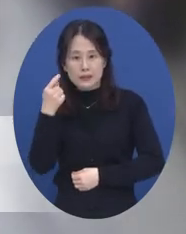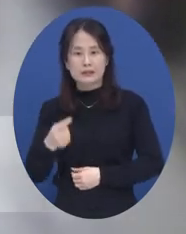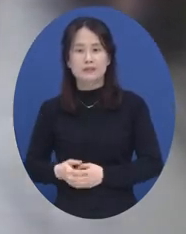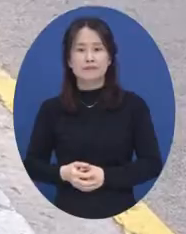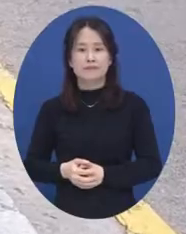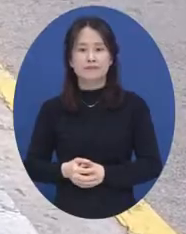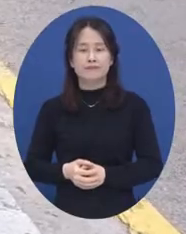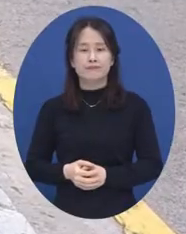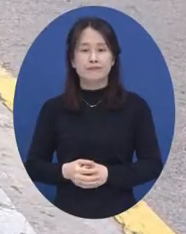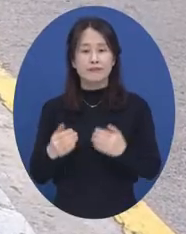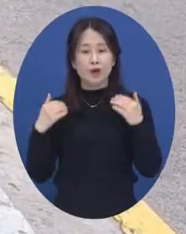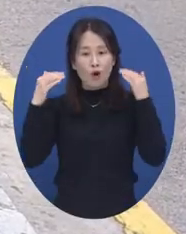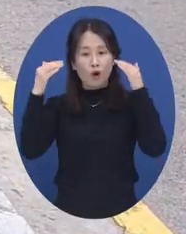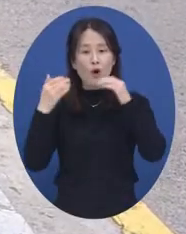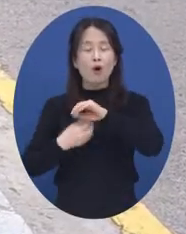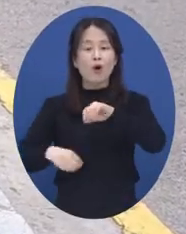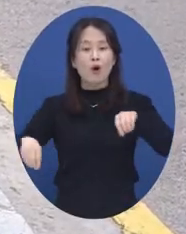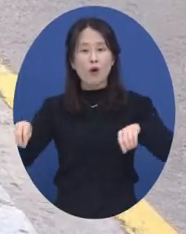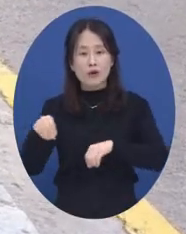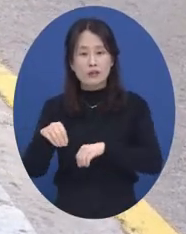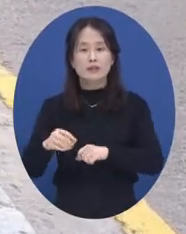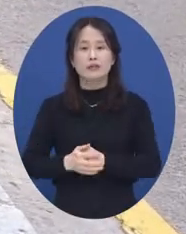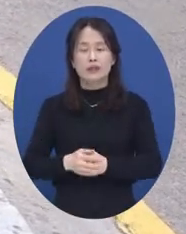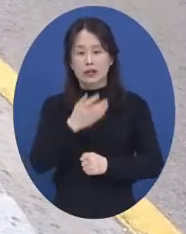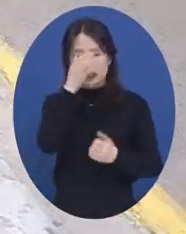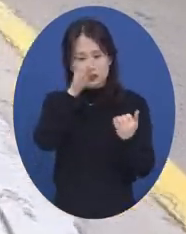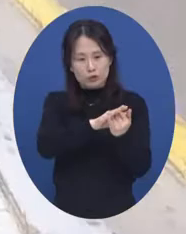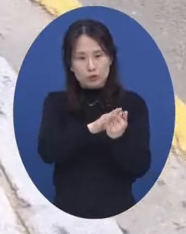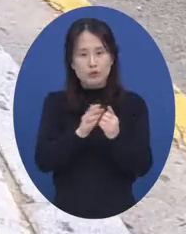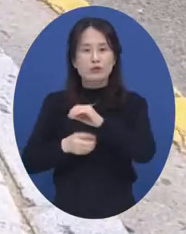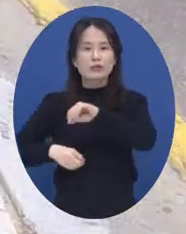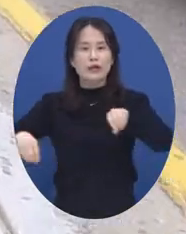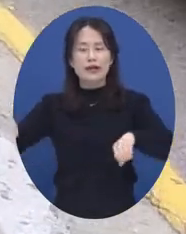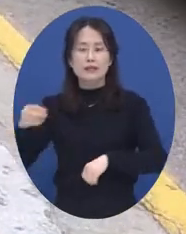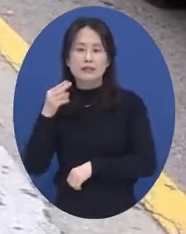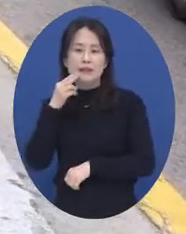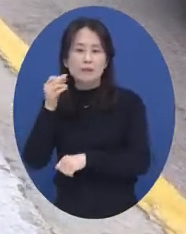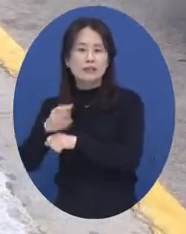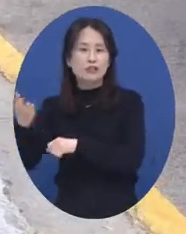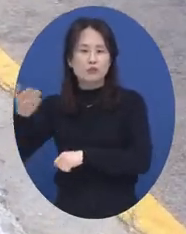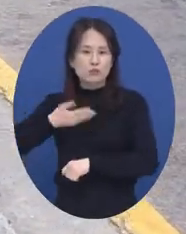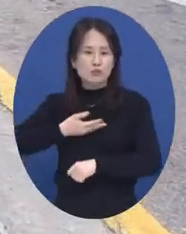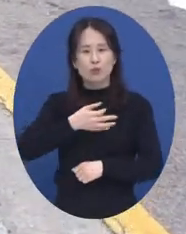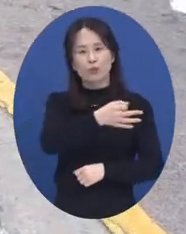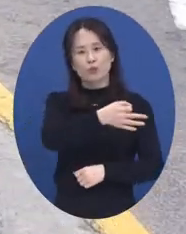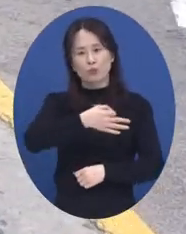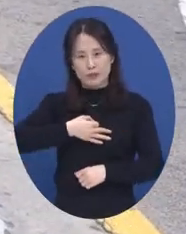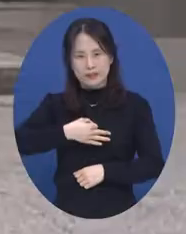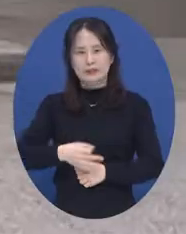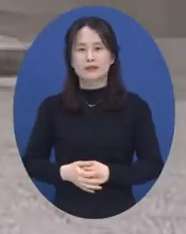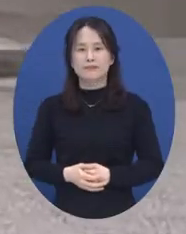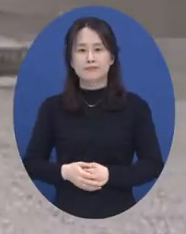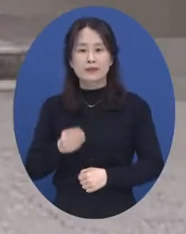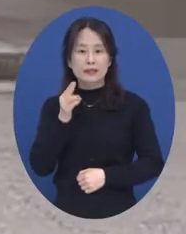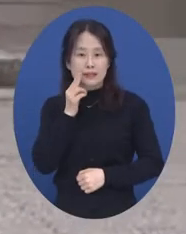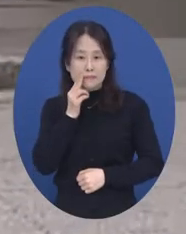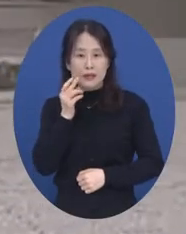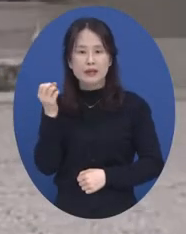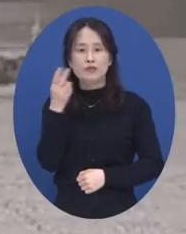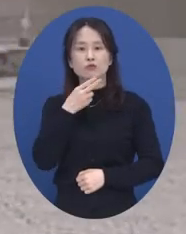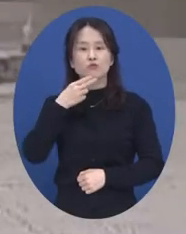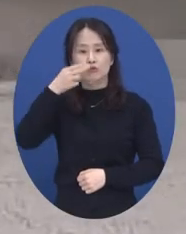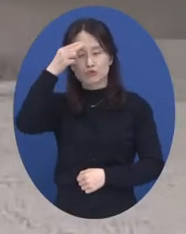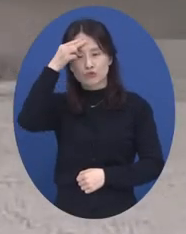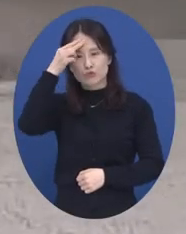원 확인하고. 성인인데 청소년에게 담배를 대신 사다 주고 돈을 받는 겁니다. 담배뿐